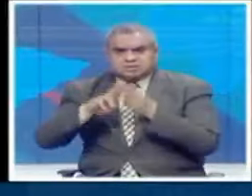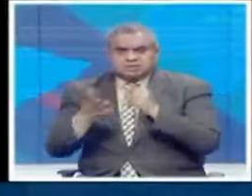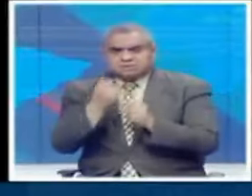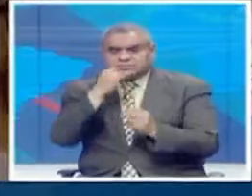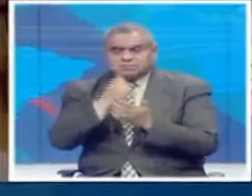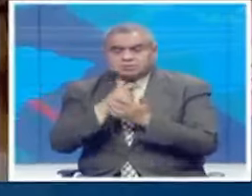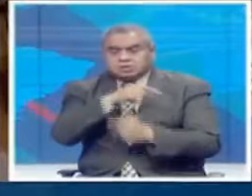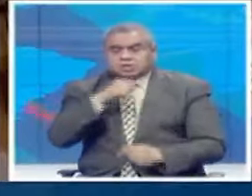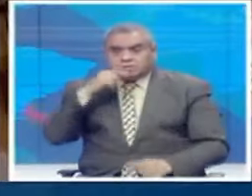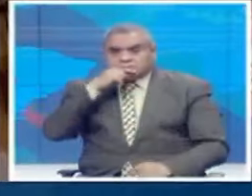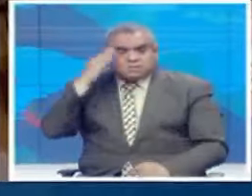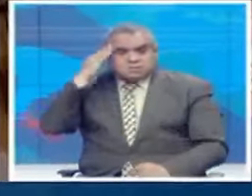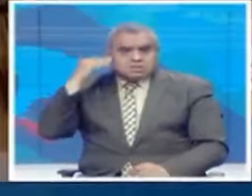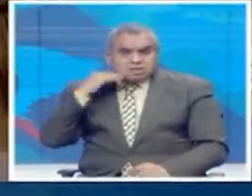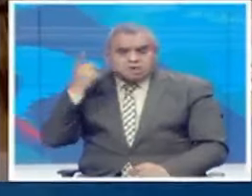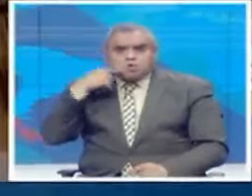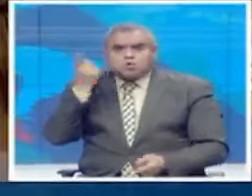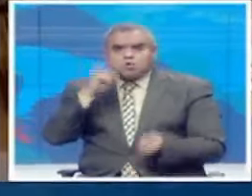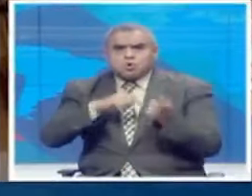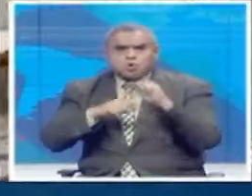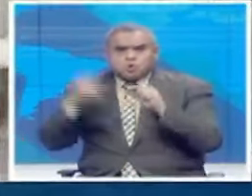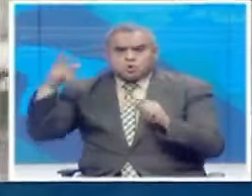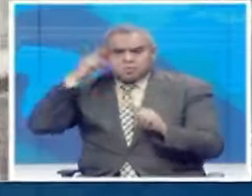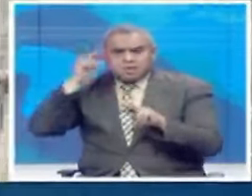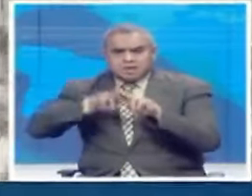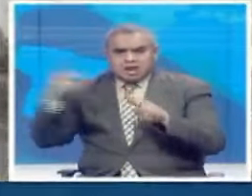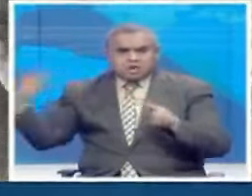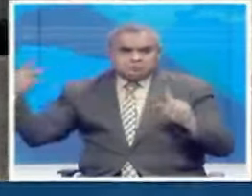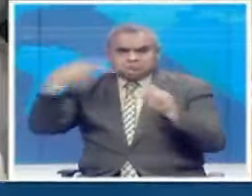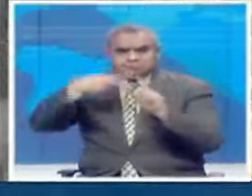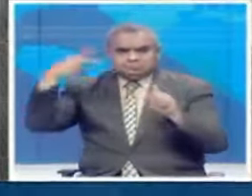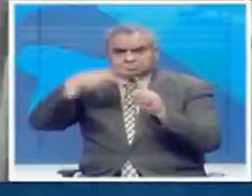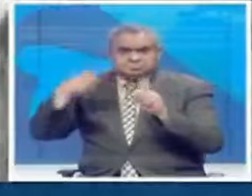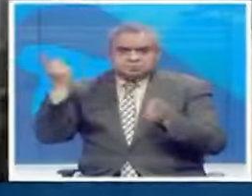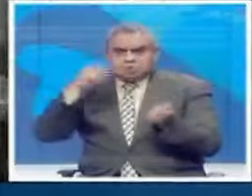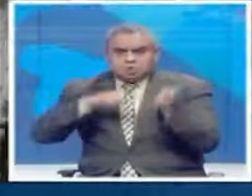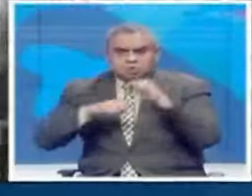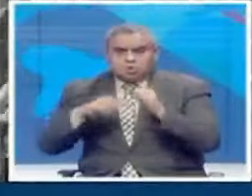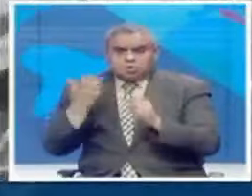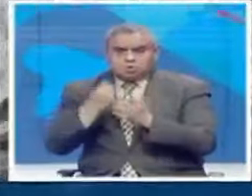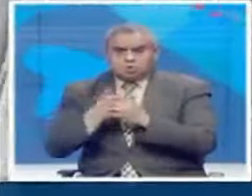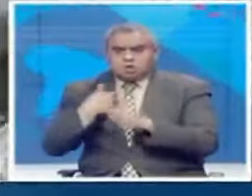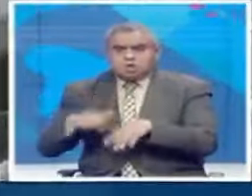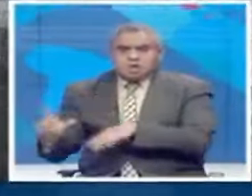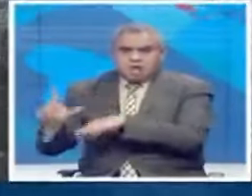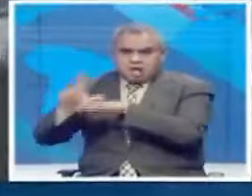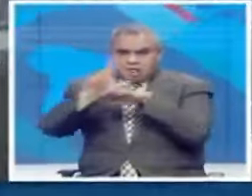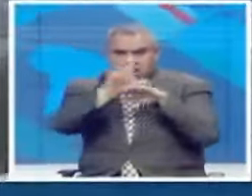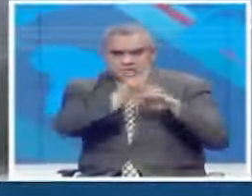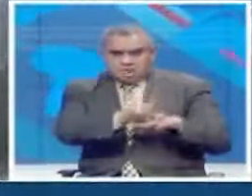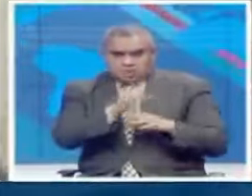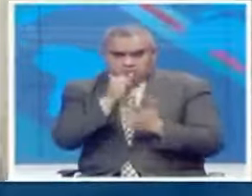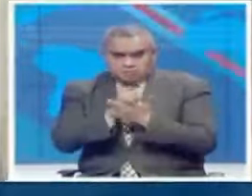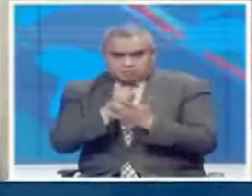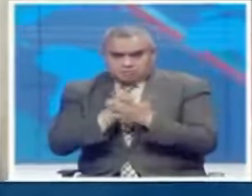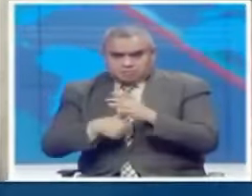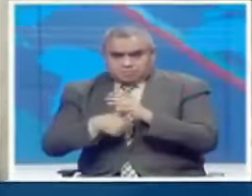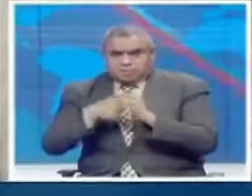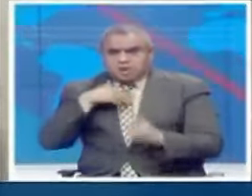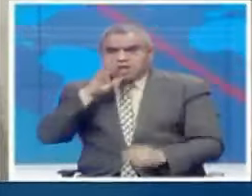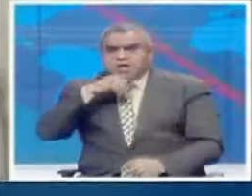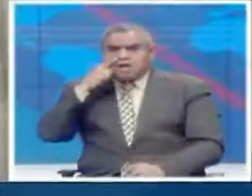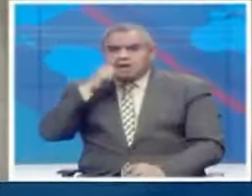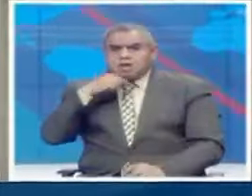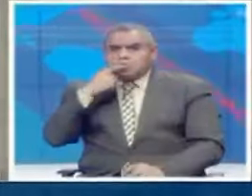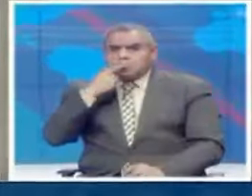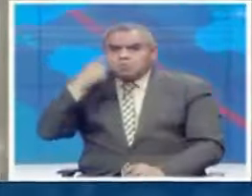النساء والأطفال كل يوم. بدورها أكدت الأونروا مجددا أن جيلا كاملا من أطفال